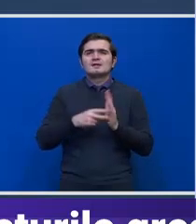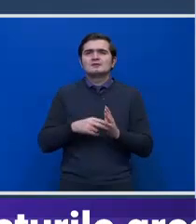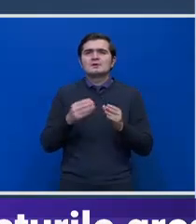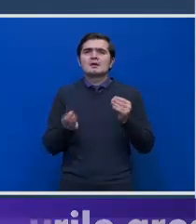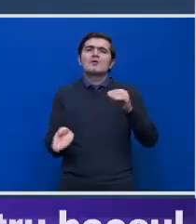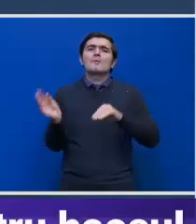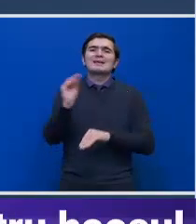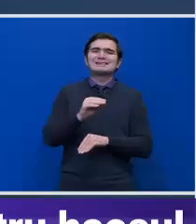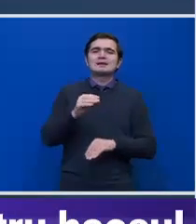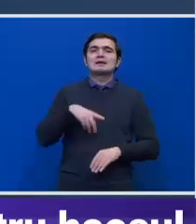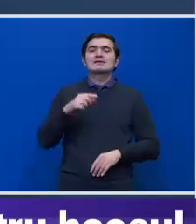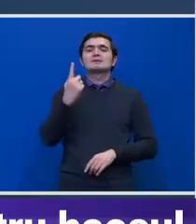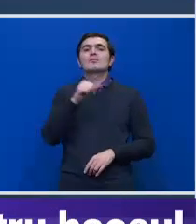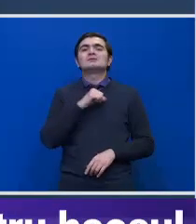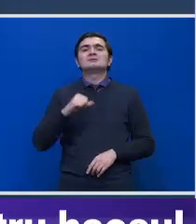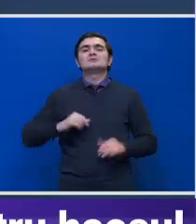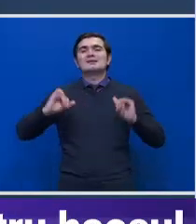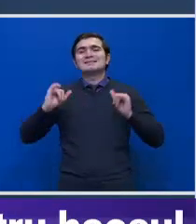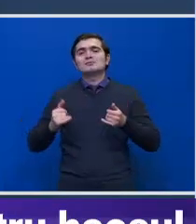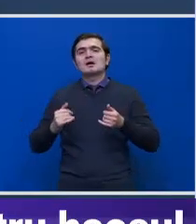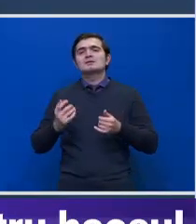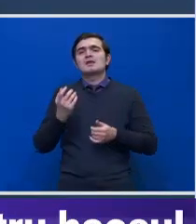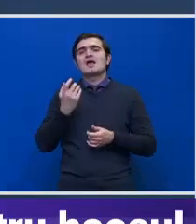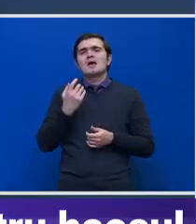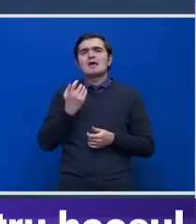compensare. Există o singură situație când acest lucru